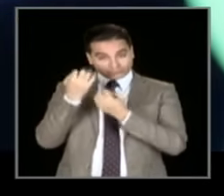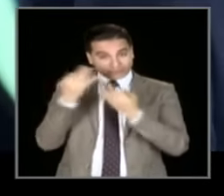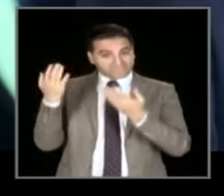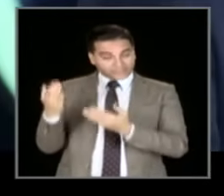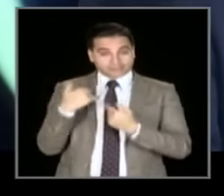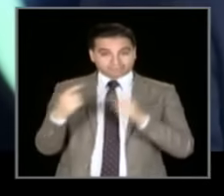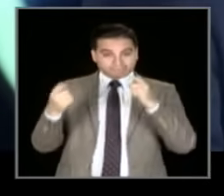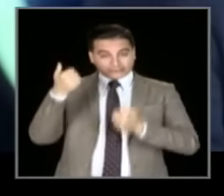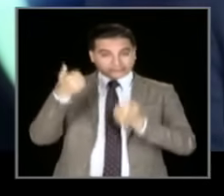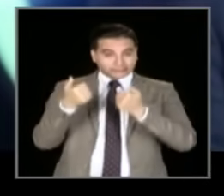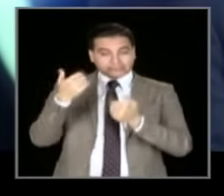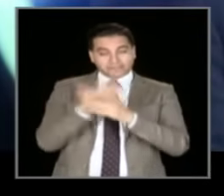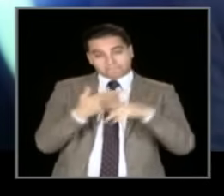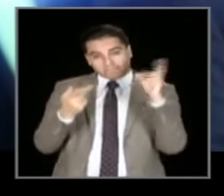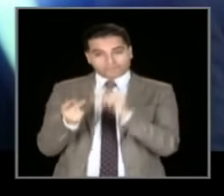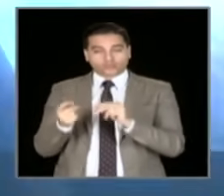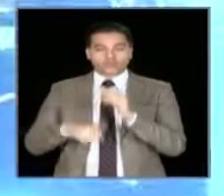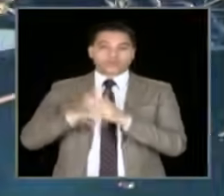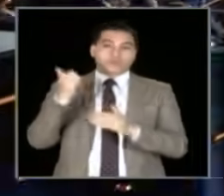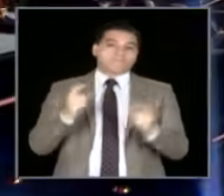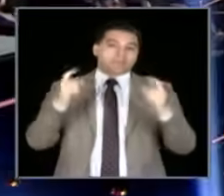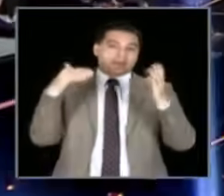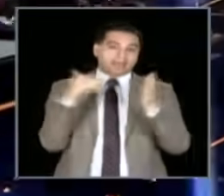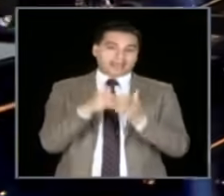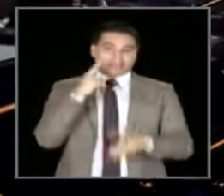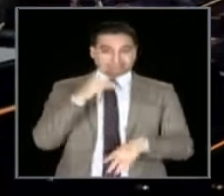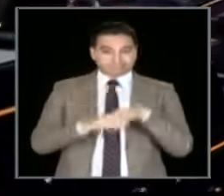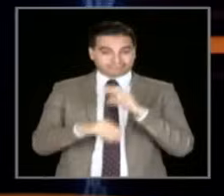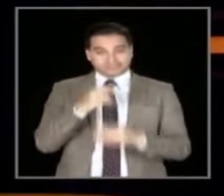مباراة مثالية عشان نقدر نفوز عليهم ونتأهل للمباراة النهائية.